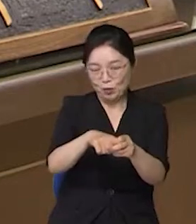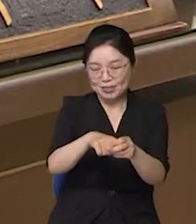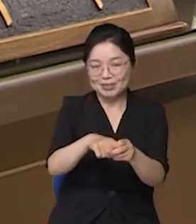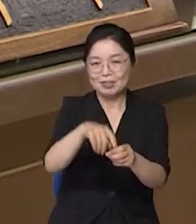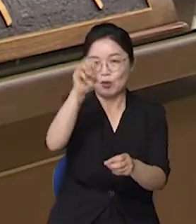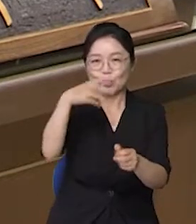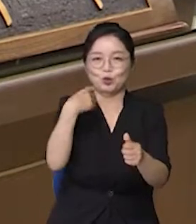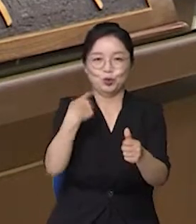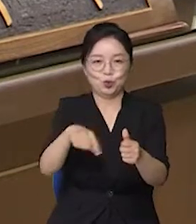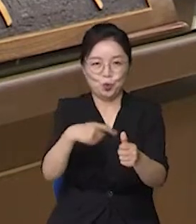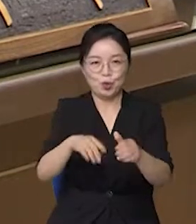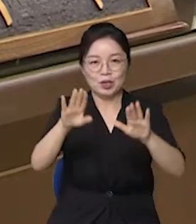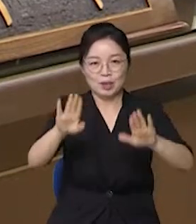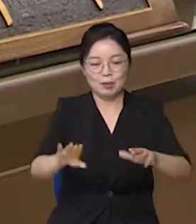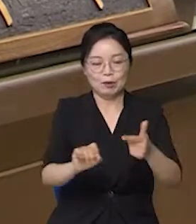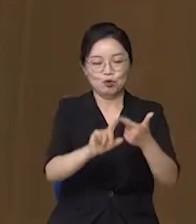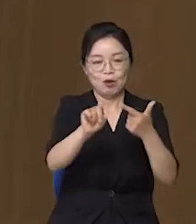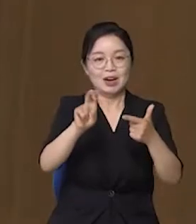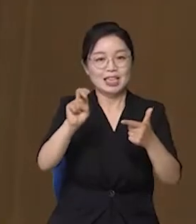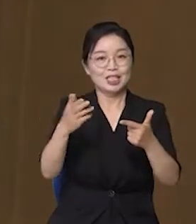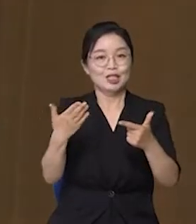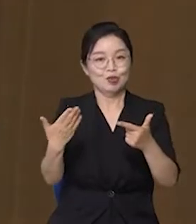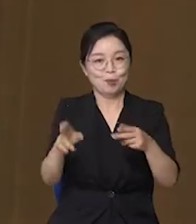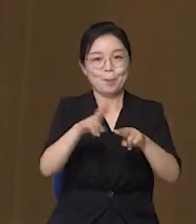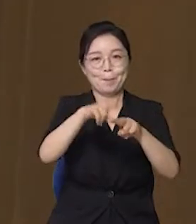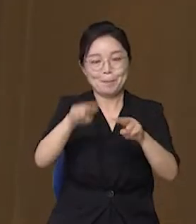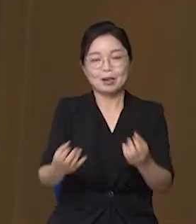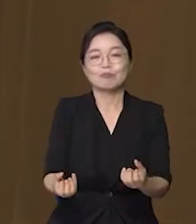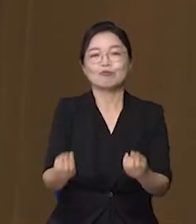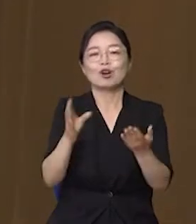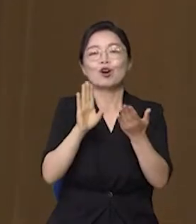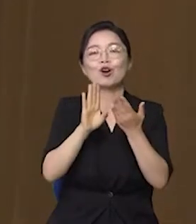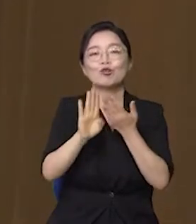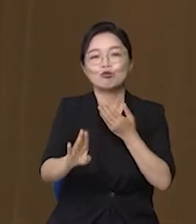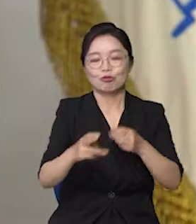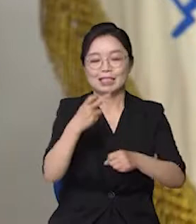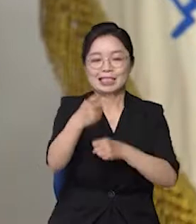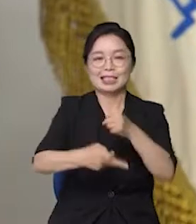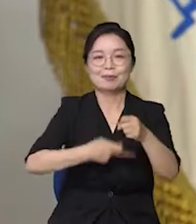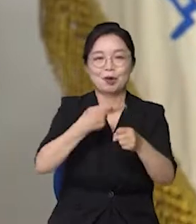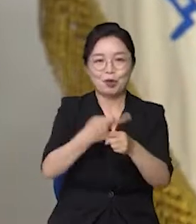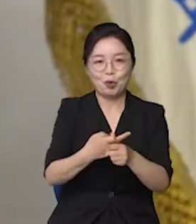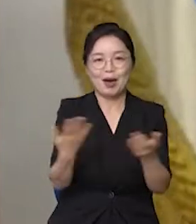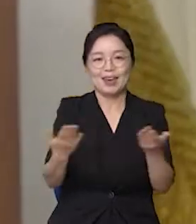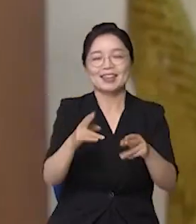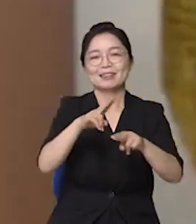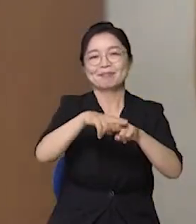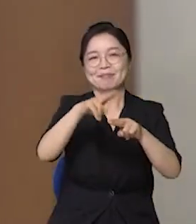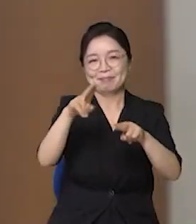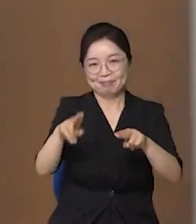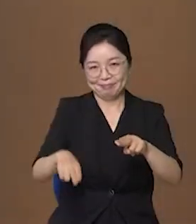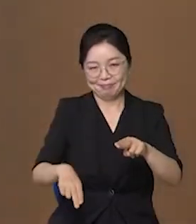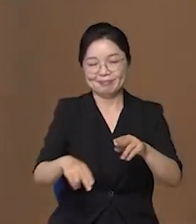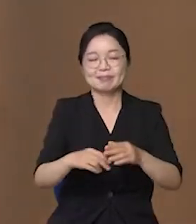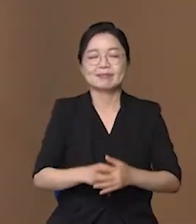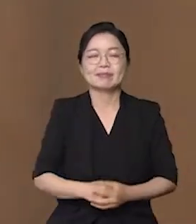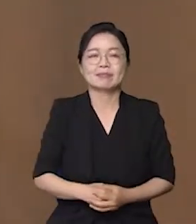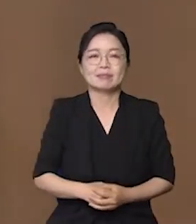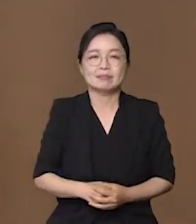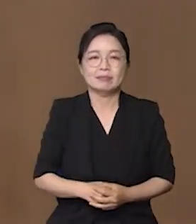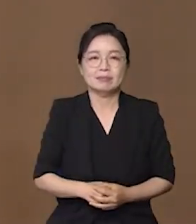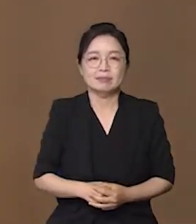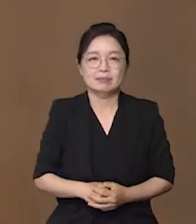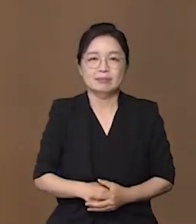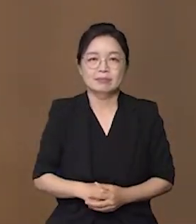광주교육. 오는 29일 장교육감의 퇴임식을 끝으로 12년 동안의 여정을 마무리합니다. KBC